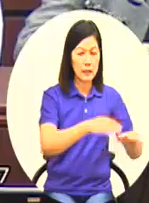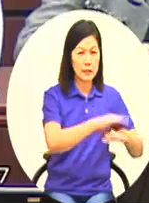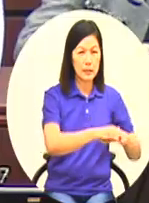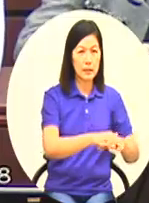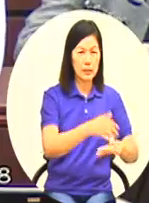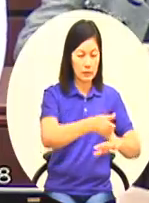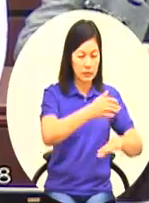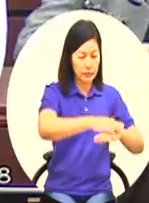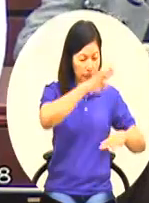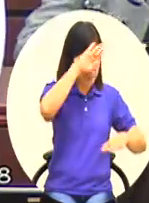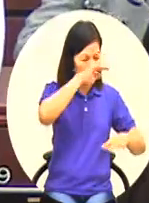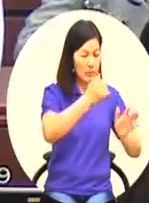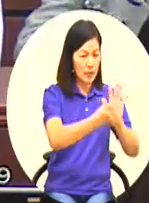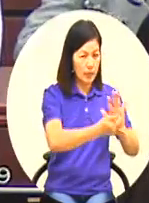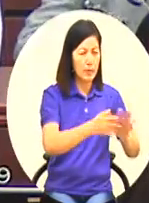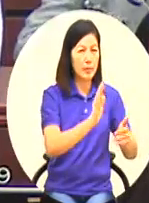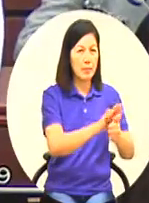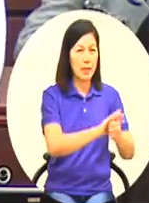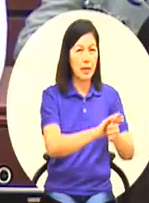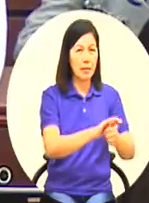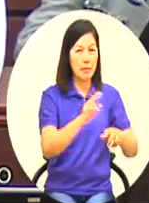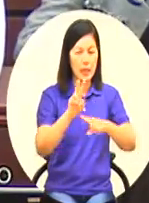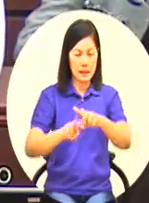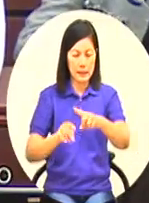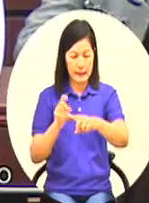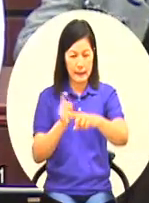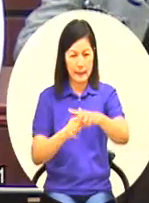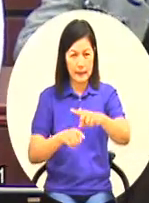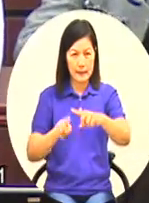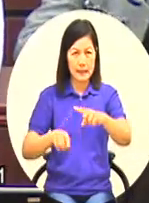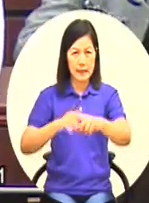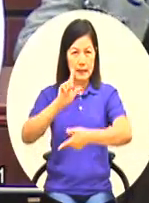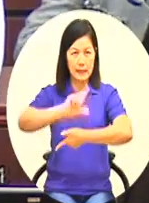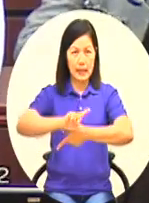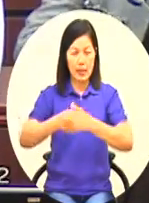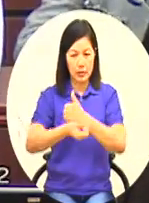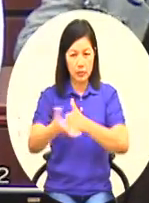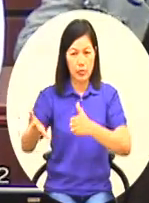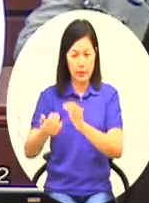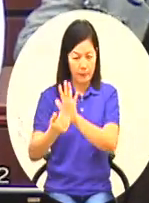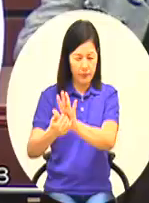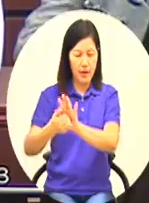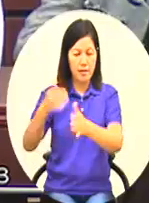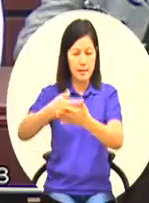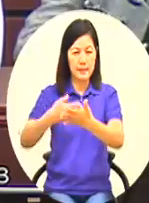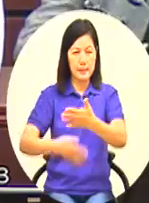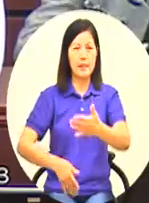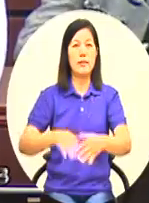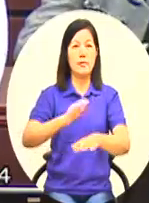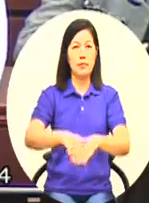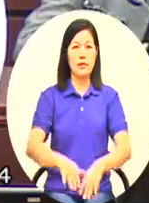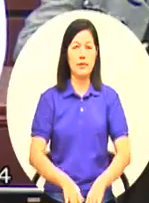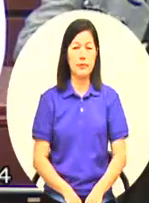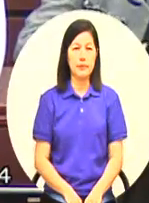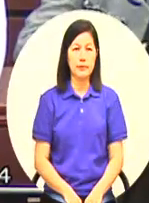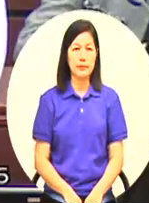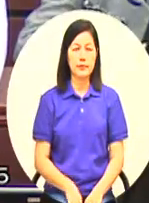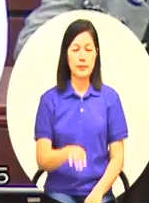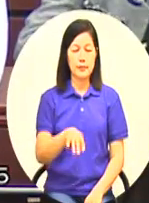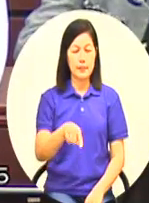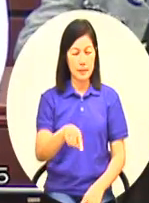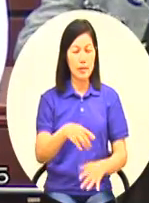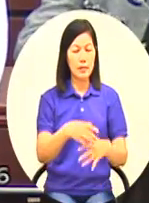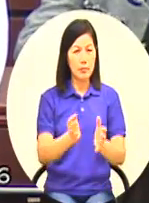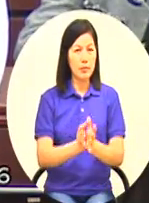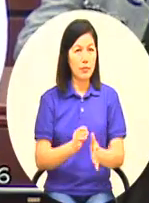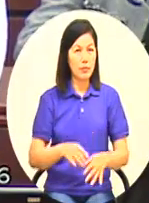治绝对是有助于对于支卡病毒传播的一个危险的降低。那这个部分在其实在我们的一